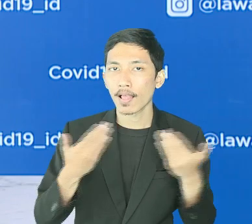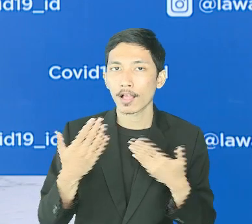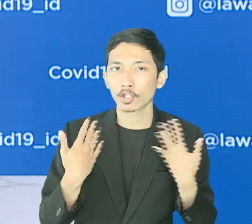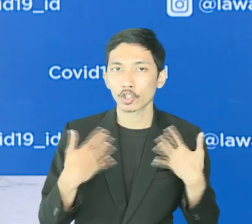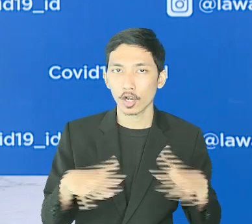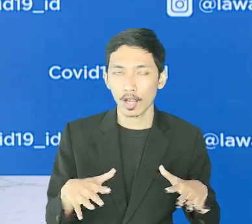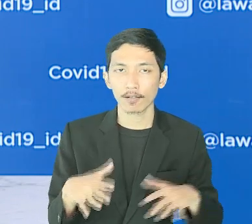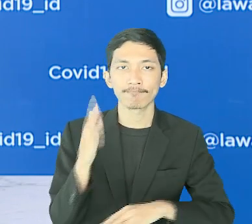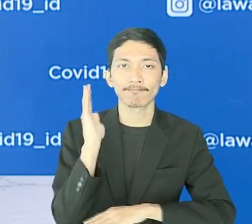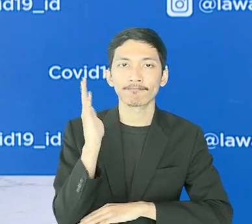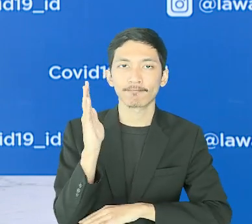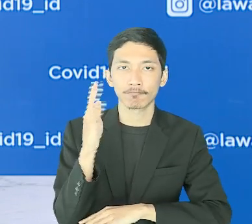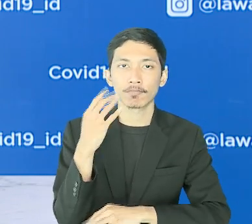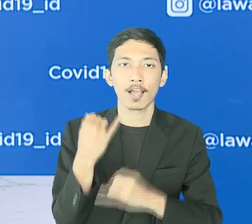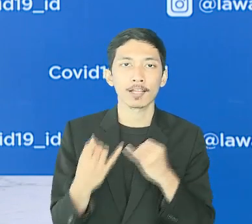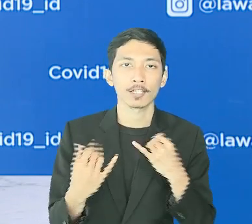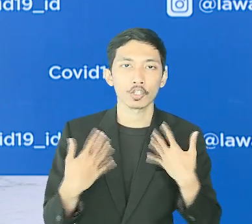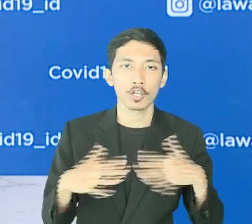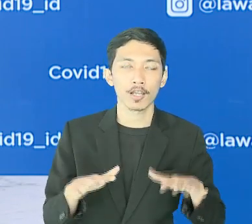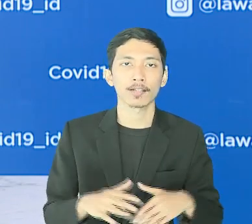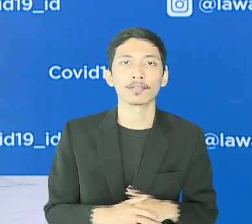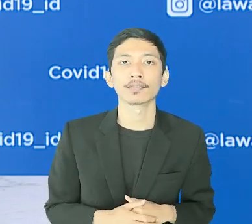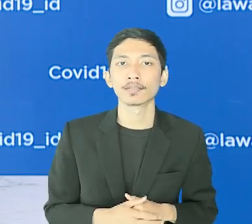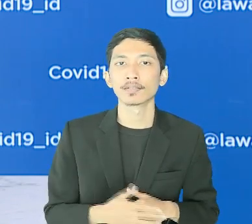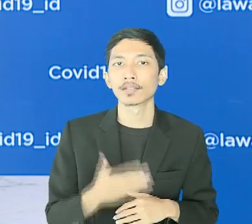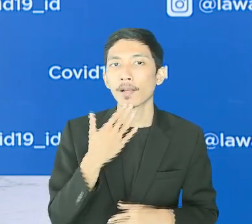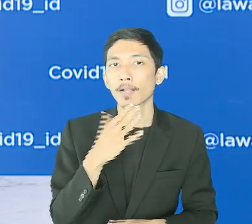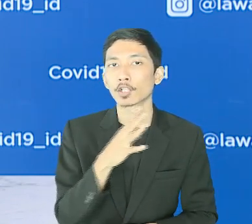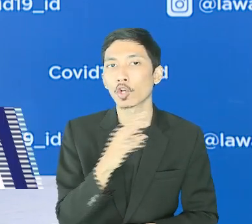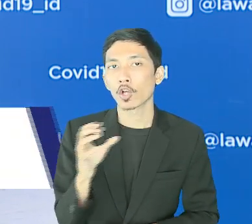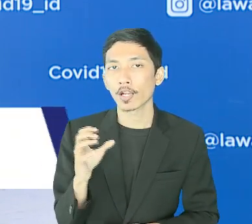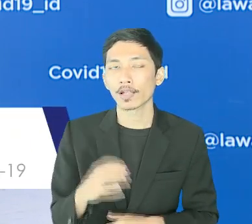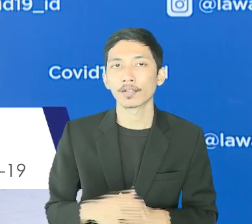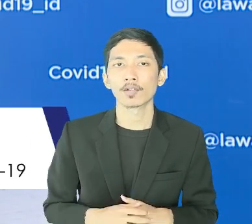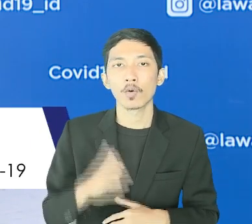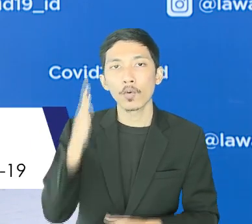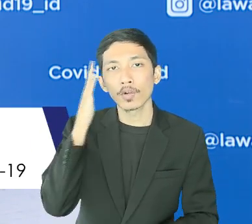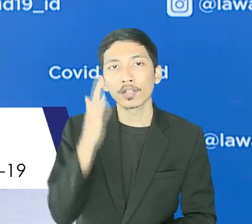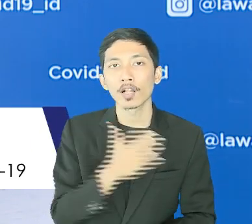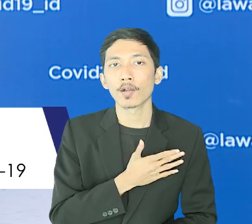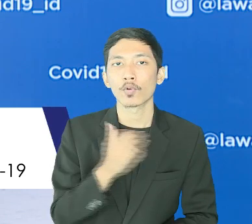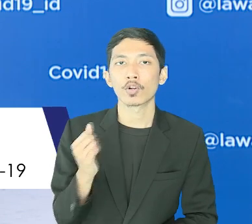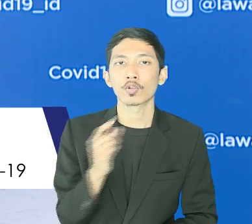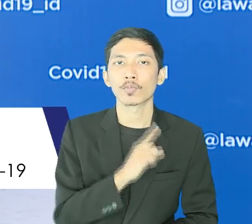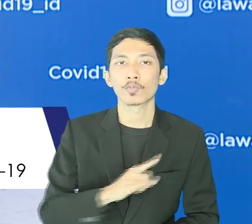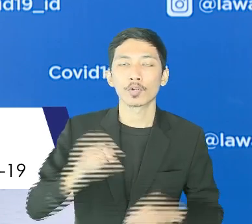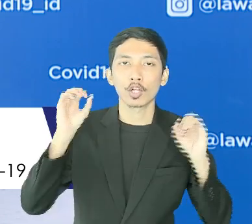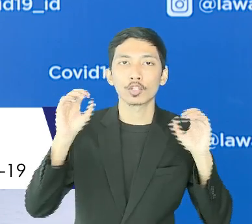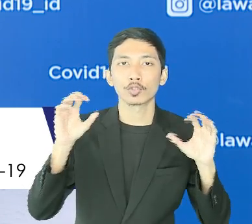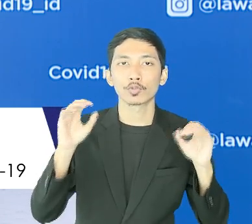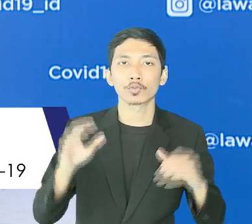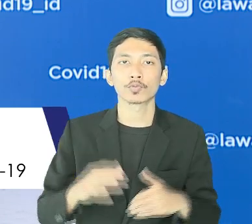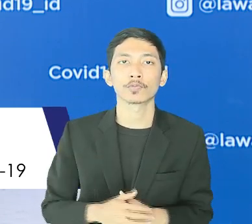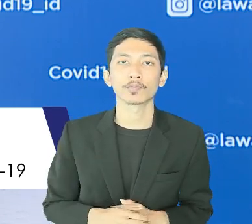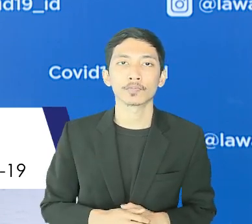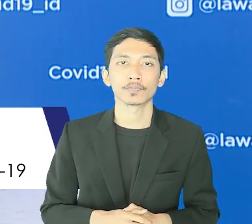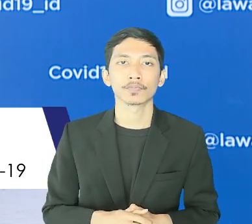demikian konferensi pers berakhir. Selamat sore. Wassalamualaikum warahmatullahi wabarakatuh.